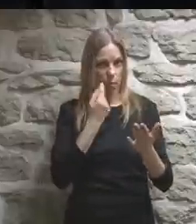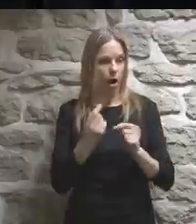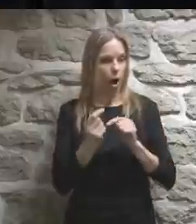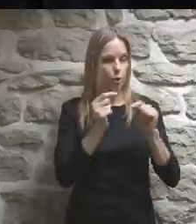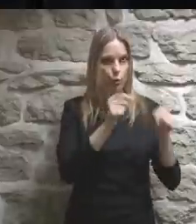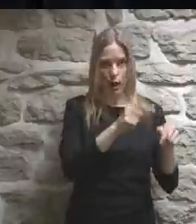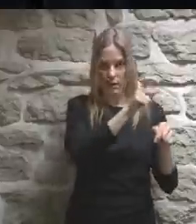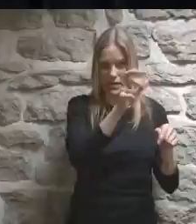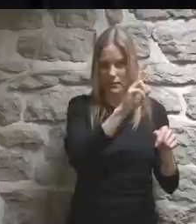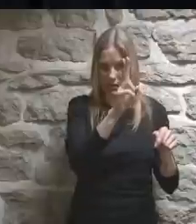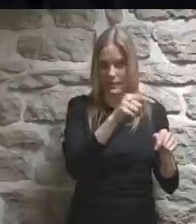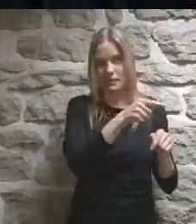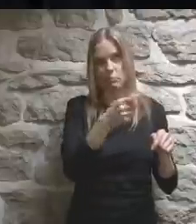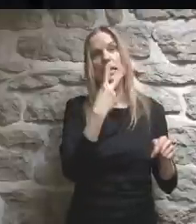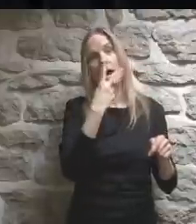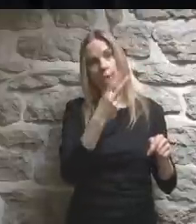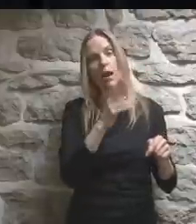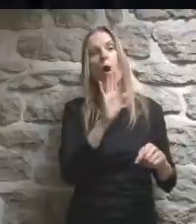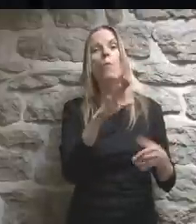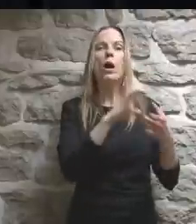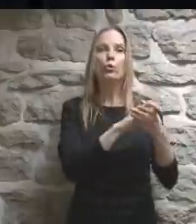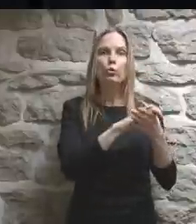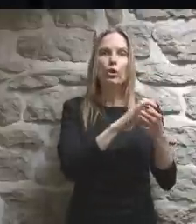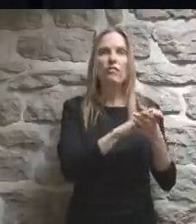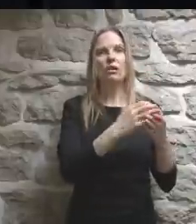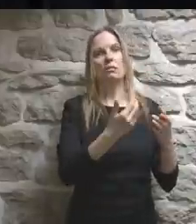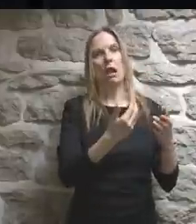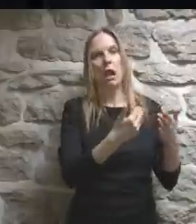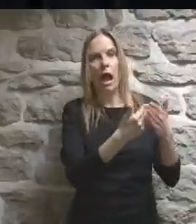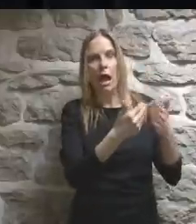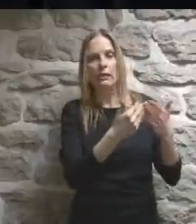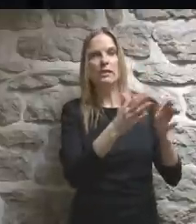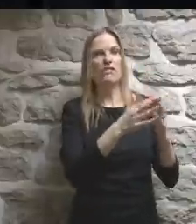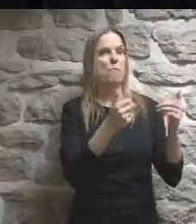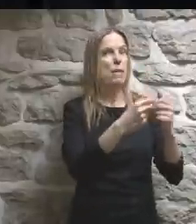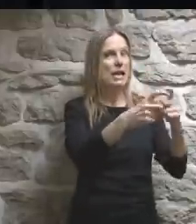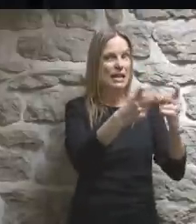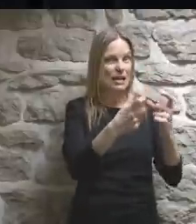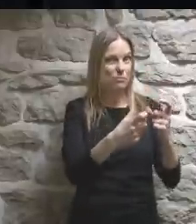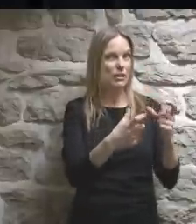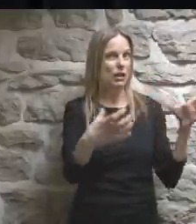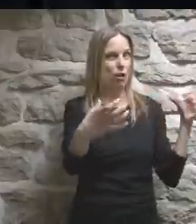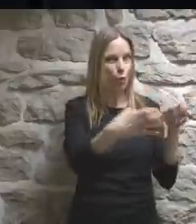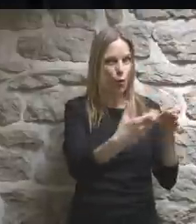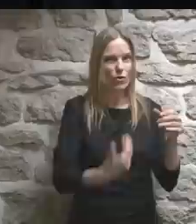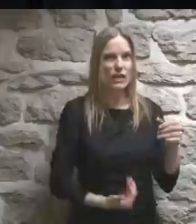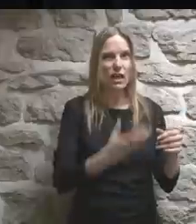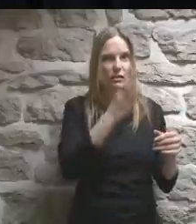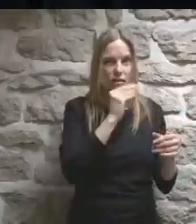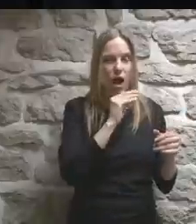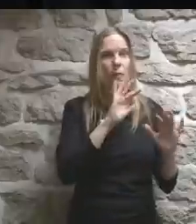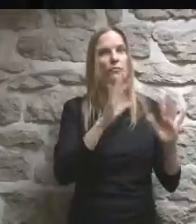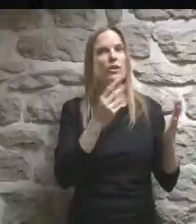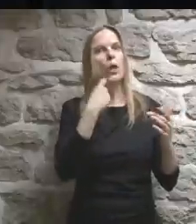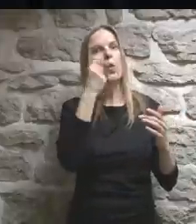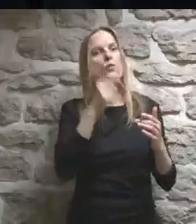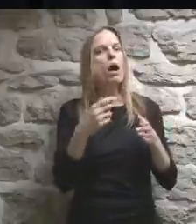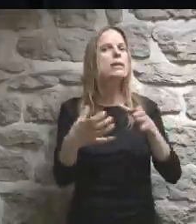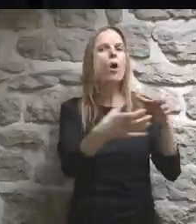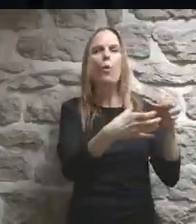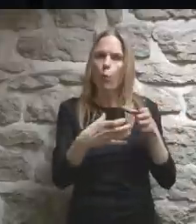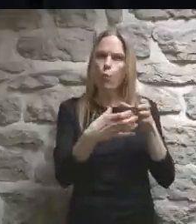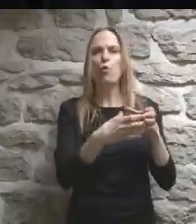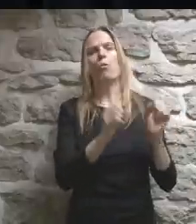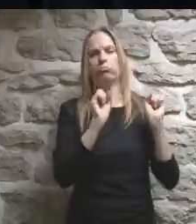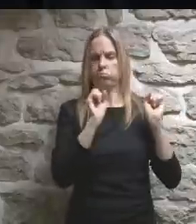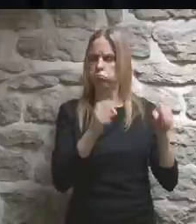kas nad saavad siin tuttavate lähedaste, ka pereliikmed paljud elavad siin, nende juures elada. Ja nagu ma ennem ka ütlesin, Ukraina kogukond siin on võimeline